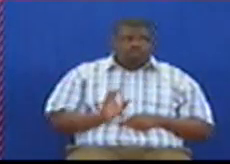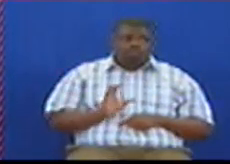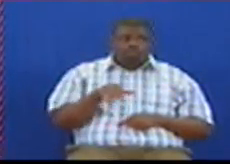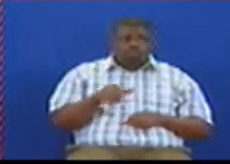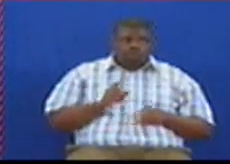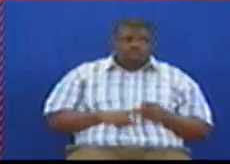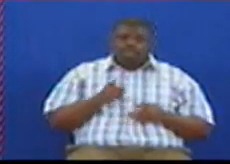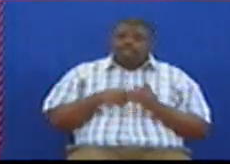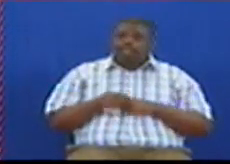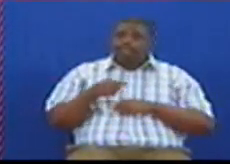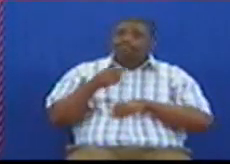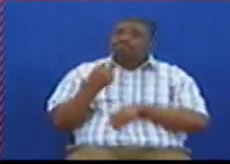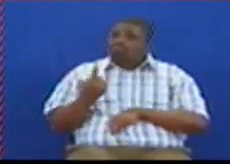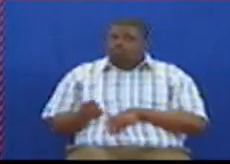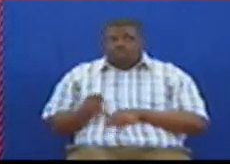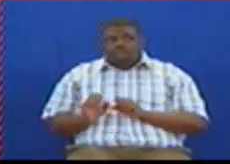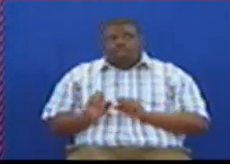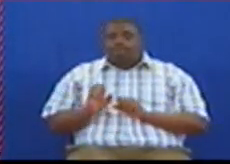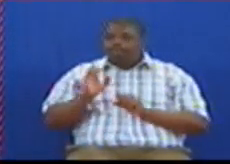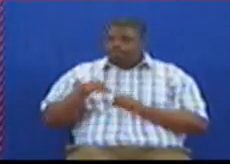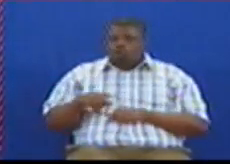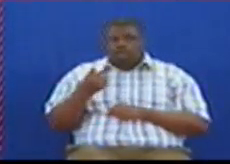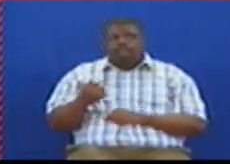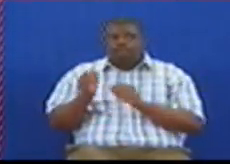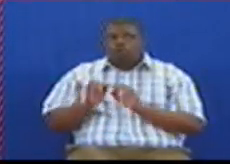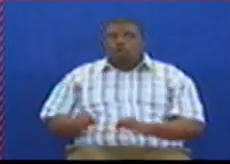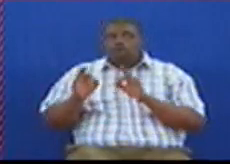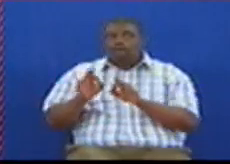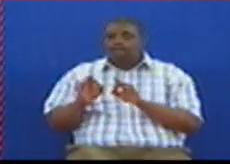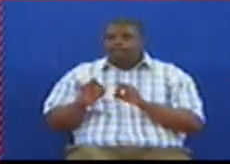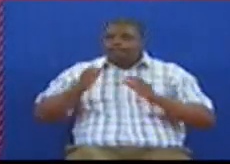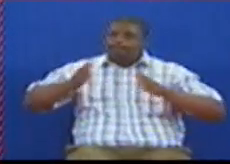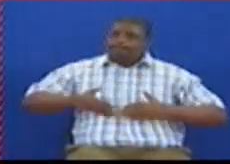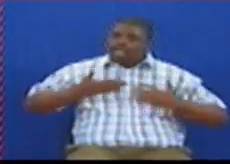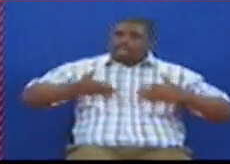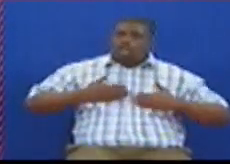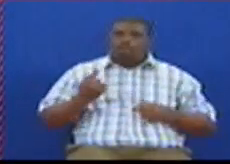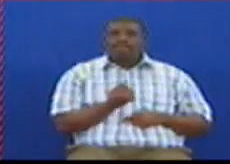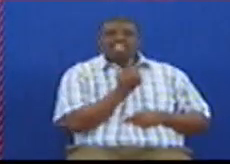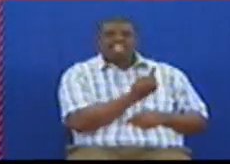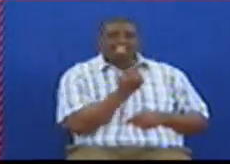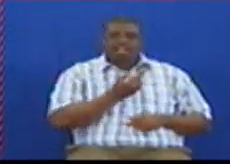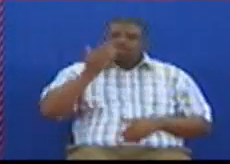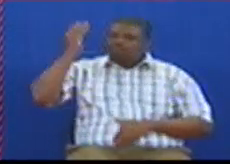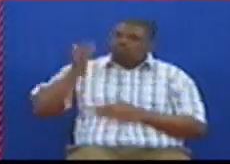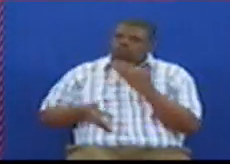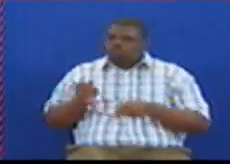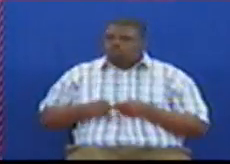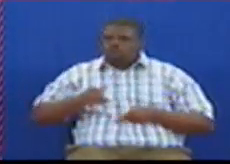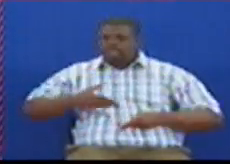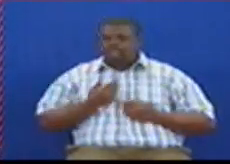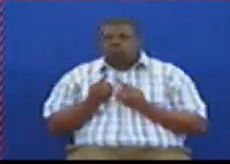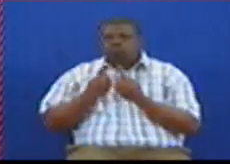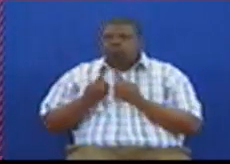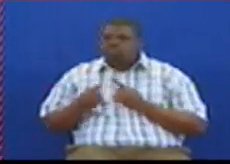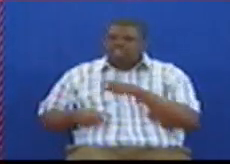mnatoa katika level moja. Lakini mkoa wa Tabora unatakiwa mumpe kwa upendeleo wa kipekee. Mwingine la mwisho mheshimiwa waziri ningetaka kuzungumzia